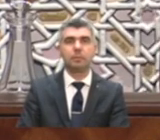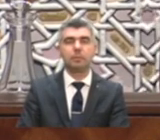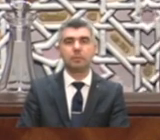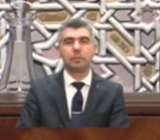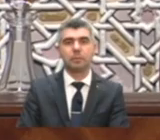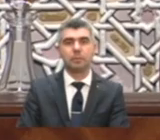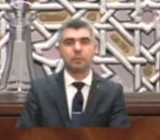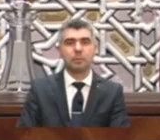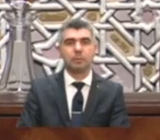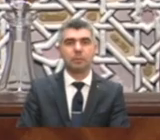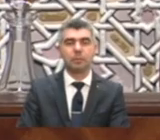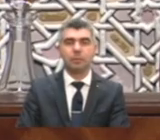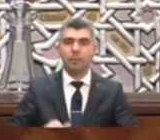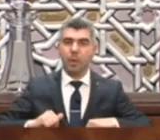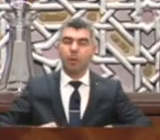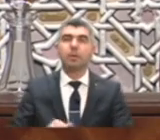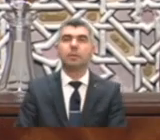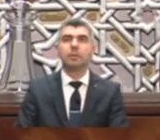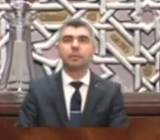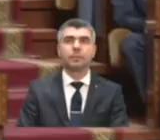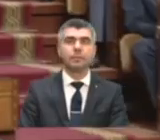تفضل سي وطاس. السيدة الوزيرة،